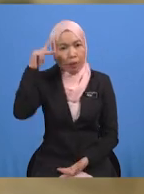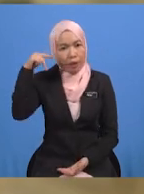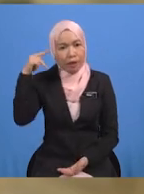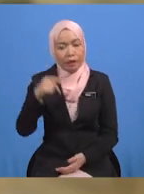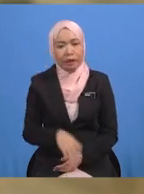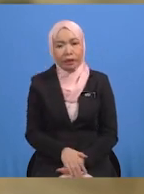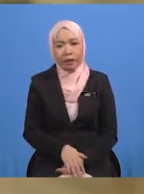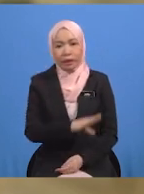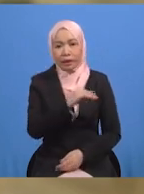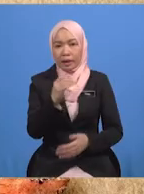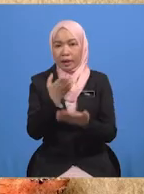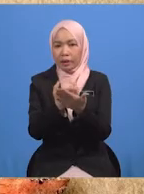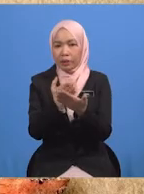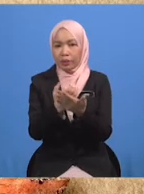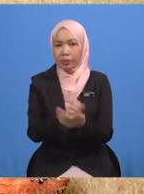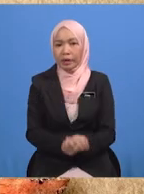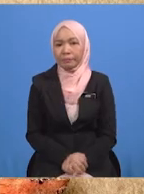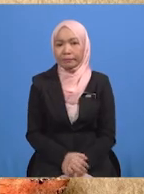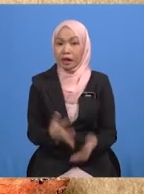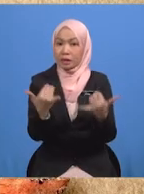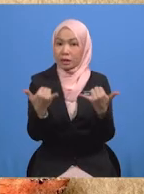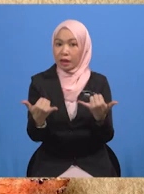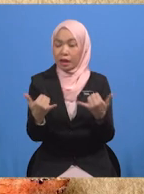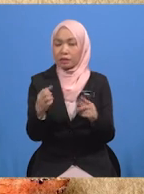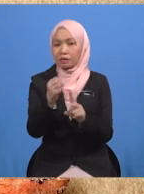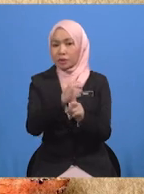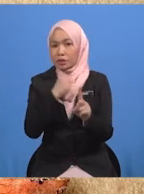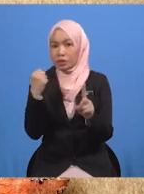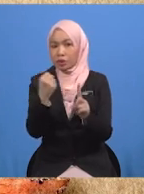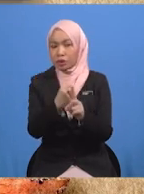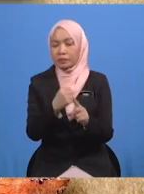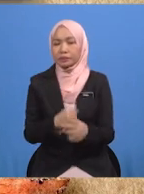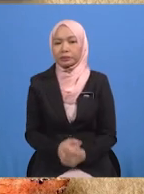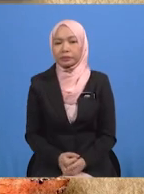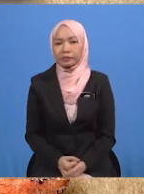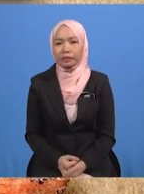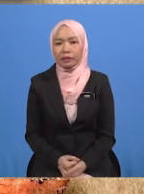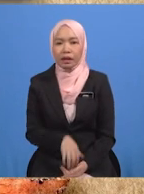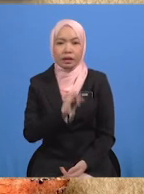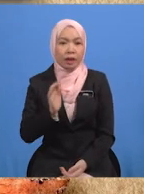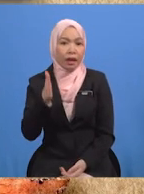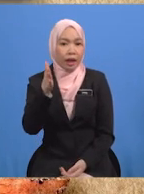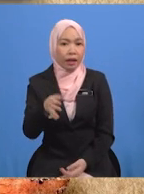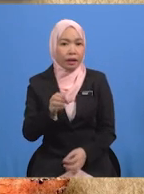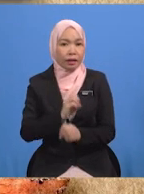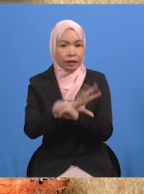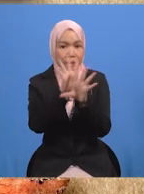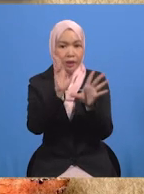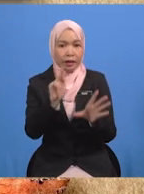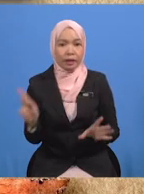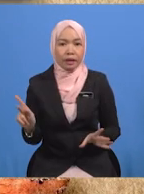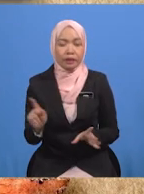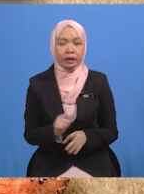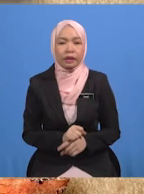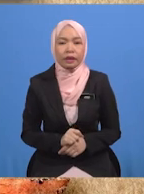pula dengan faktor sosial? Di sini saya akan memberikan penerangan terhadap beberapa